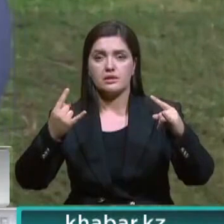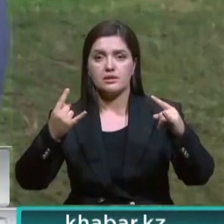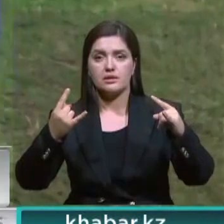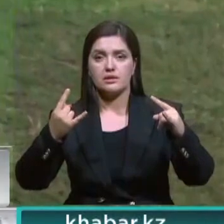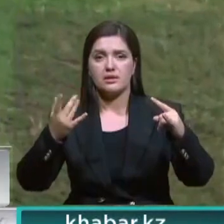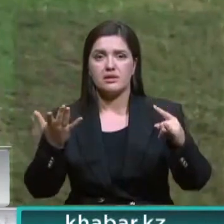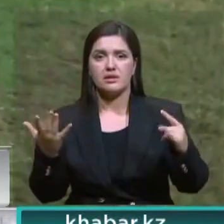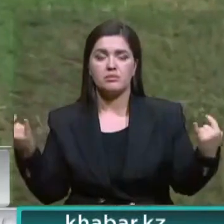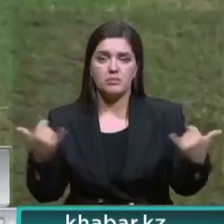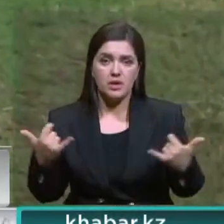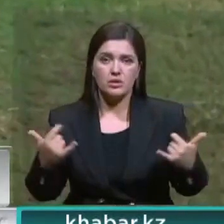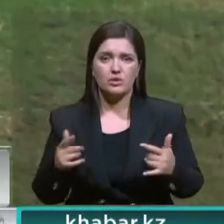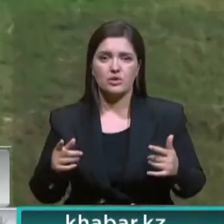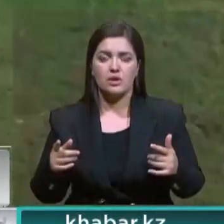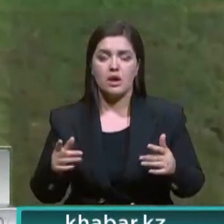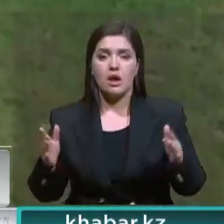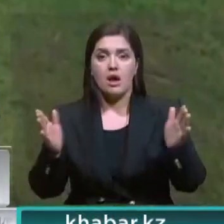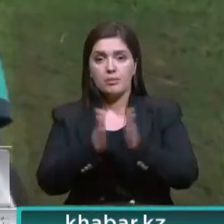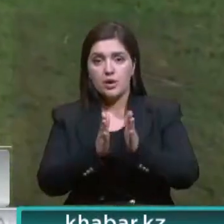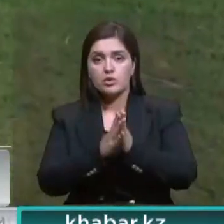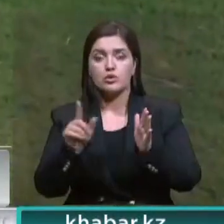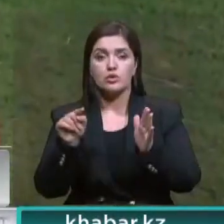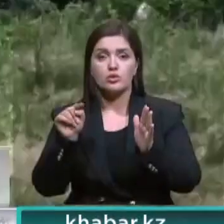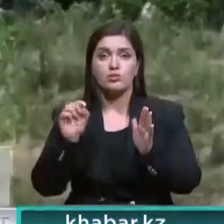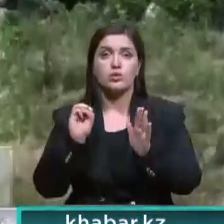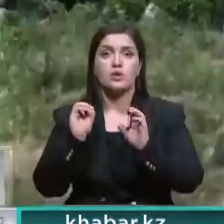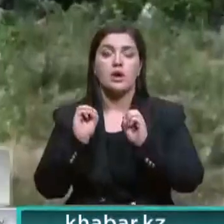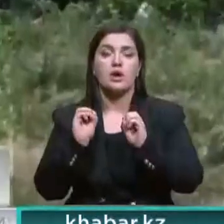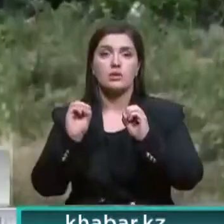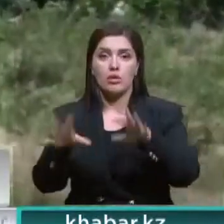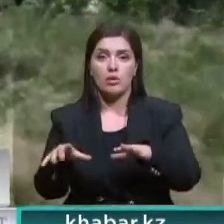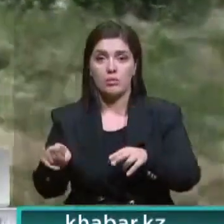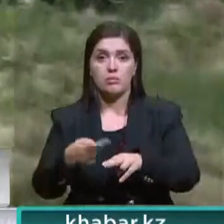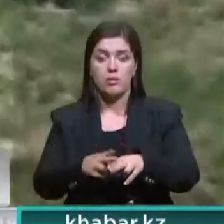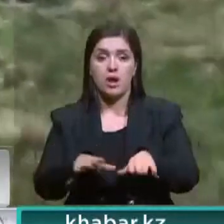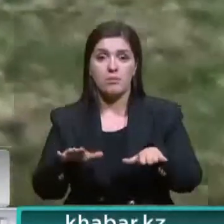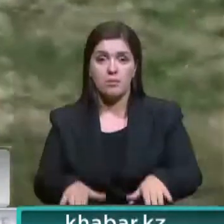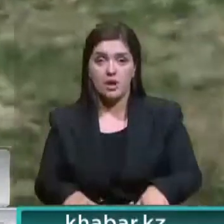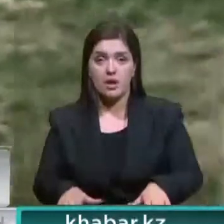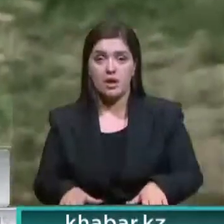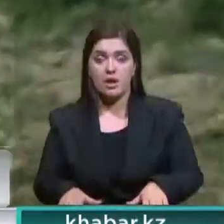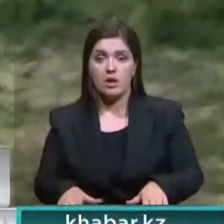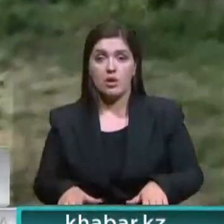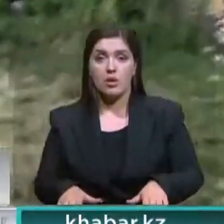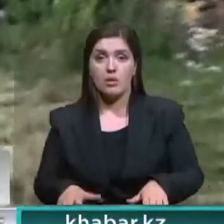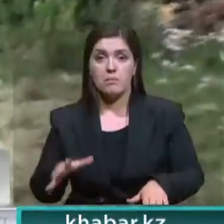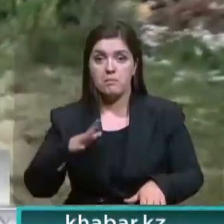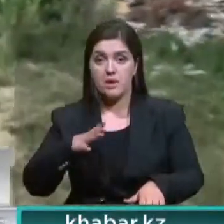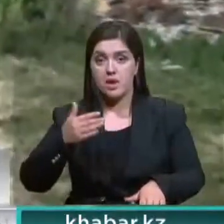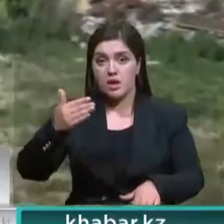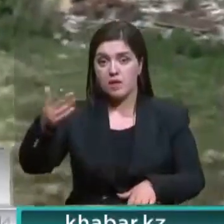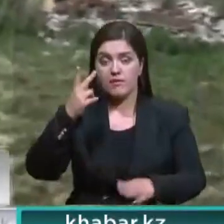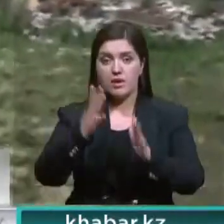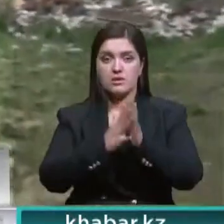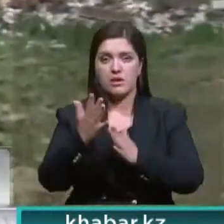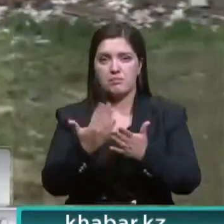этот, фундамент, ну все такое вот. Прошу, чтобы вот сюда вываливали. Вот это место, да, было вот до тех кустов, когда я переехал. Вот